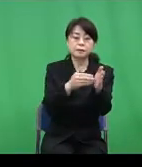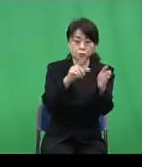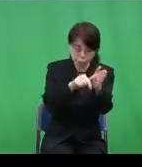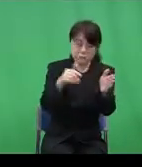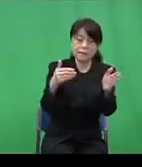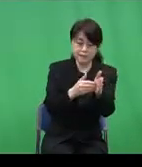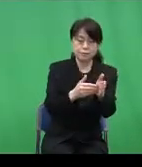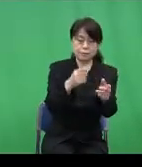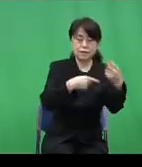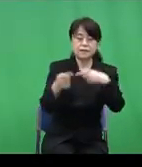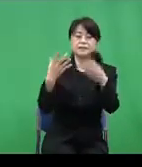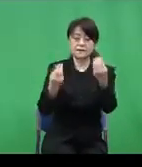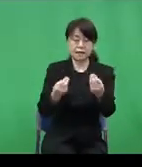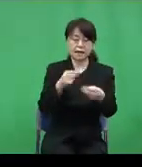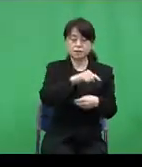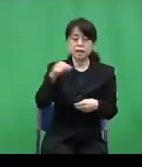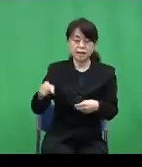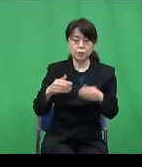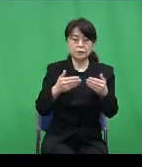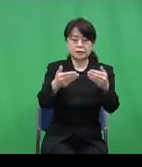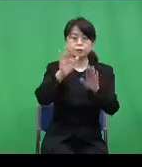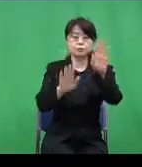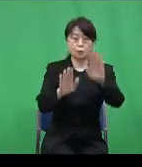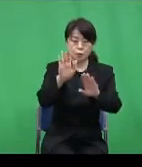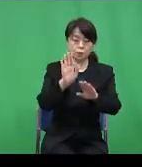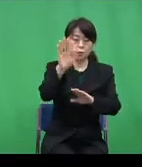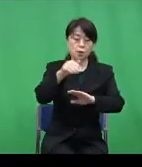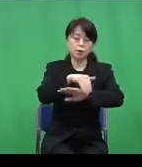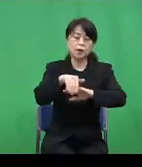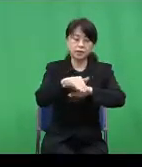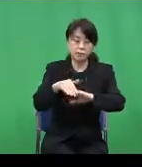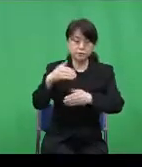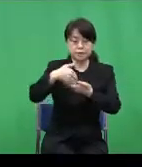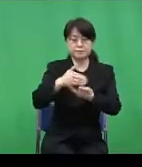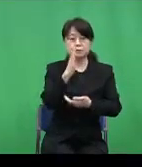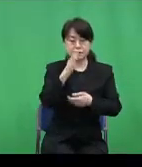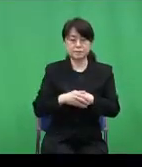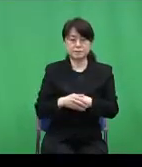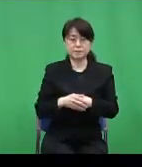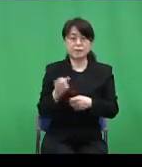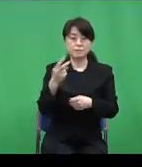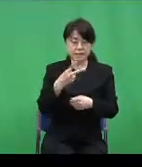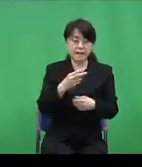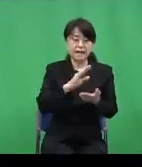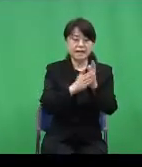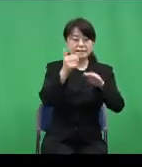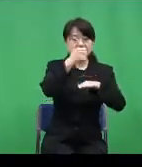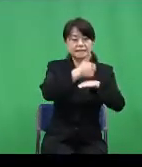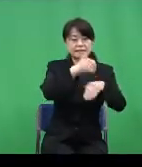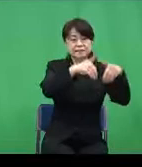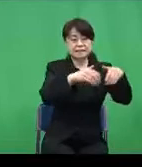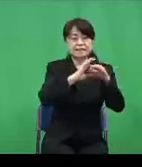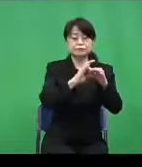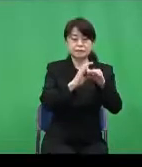ません、また知事選に関連して申し訳ないんですが、まあ、先ほども森市長の定例会見の中でです